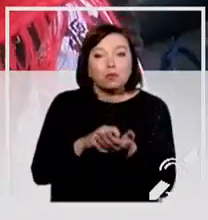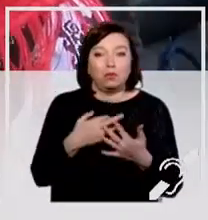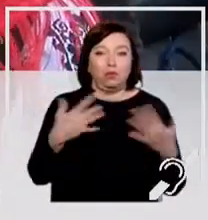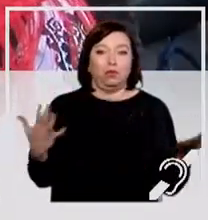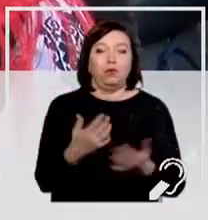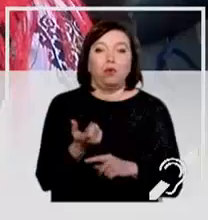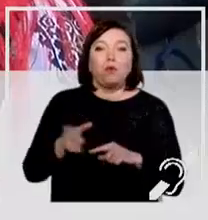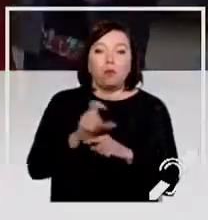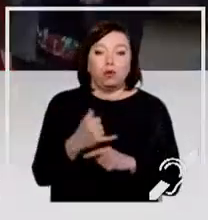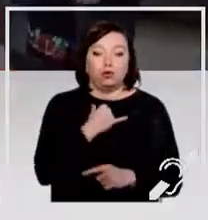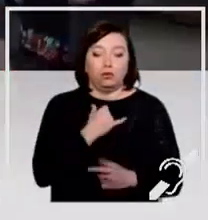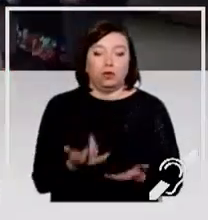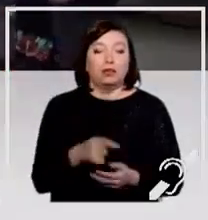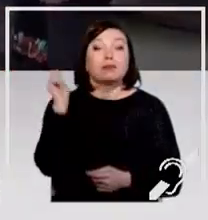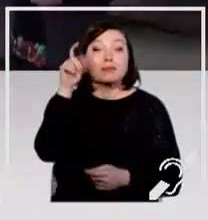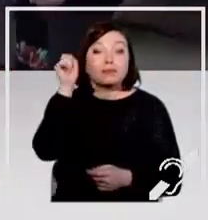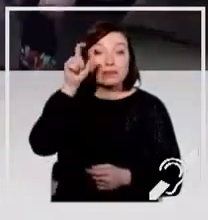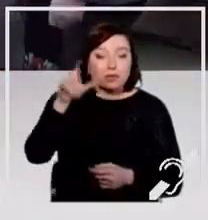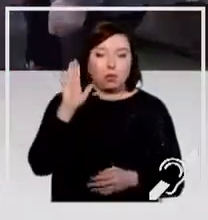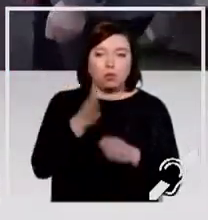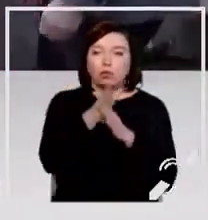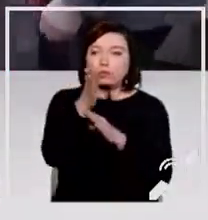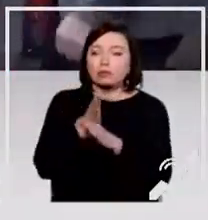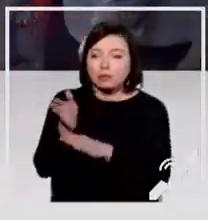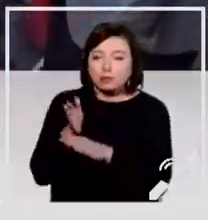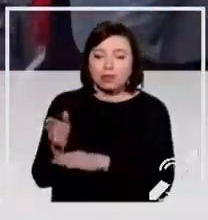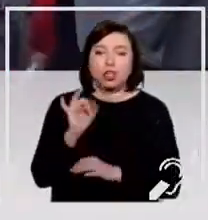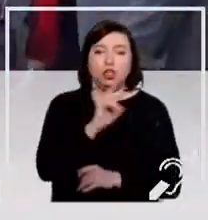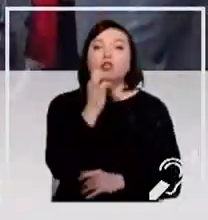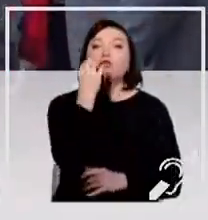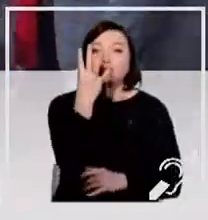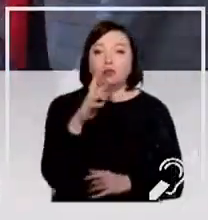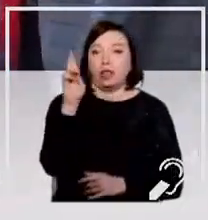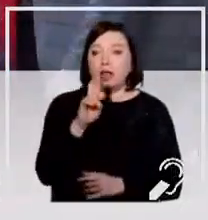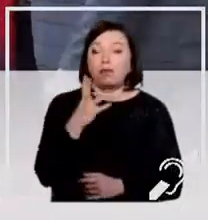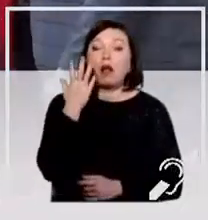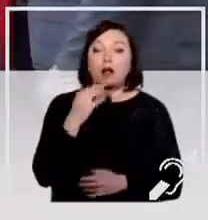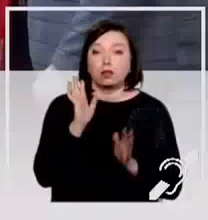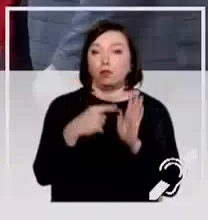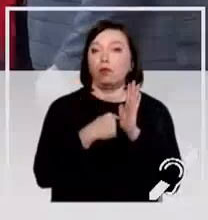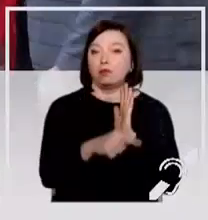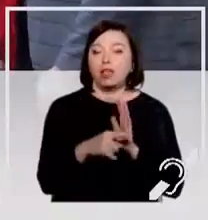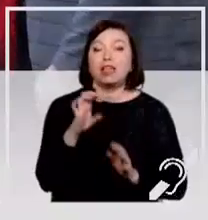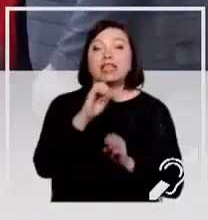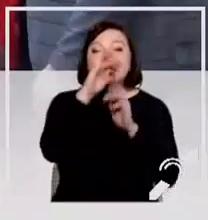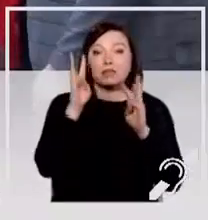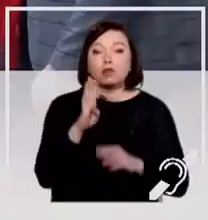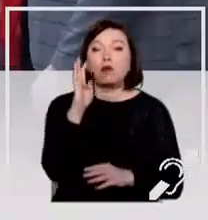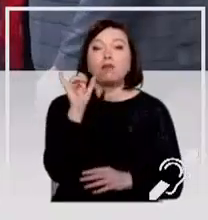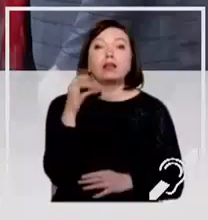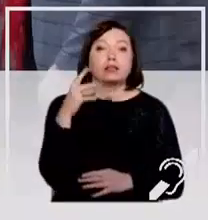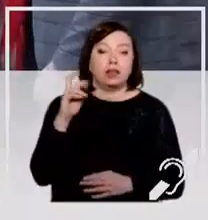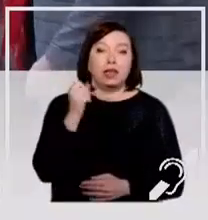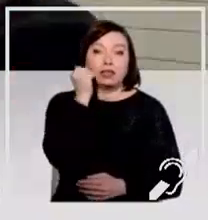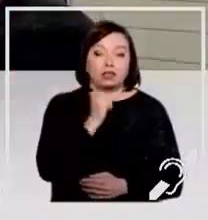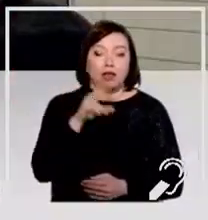mai mulți la noi în curte Colindătorii vor merge cu semănatul și pe p ianuarie Când se sărbătorește Sfântul Vasile pe stil